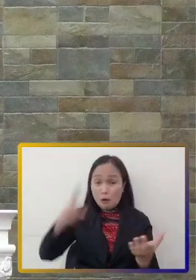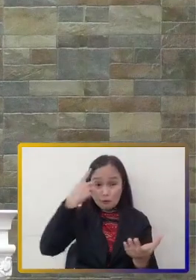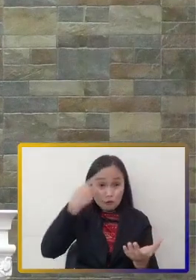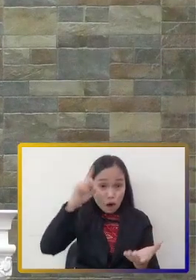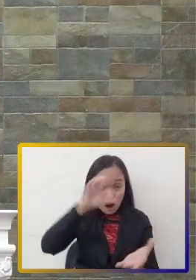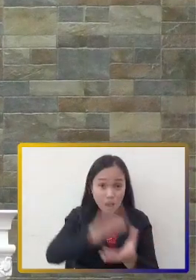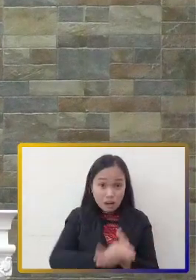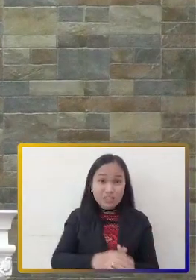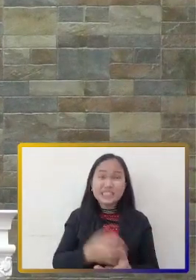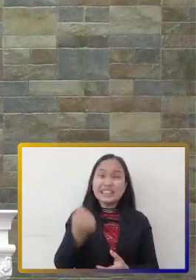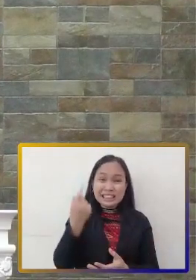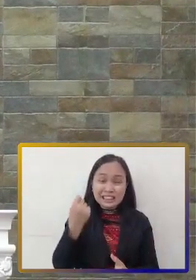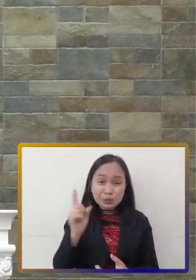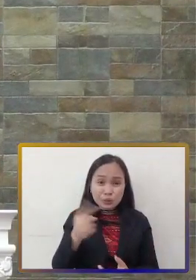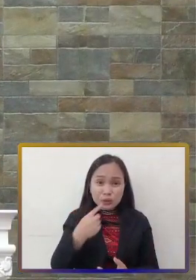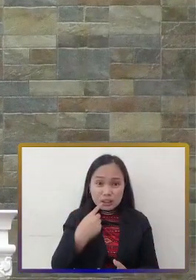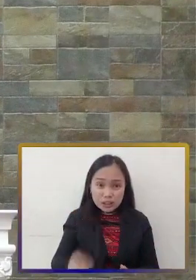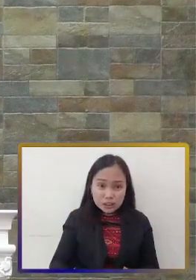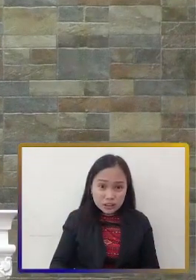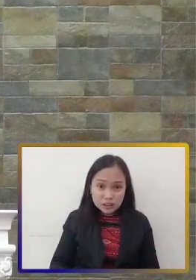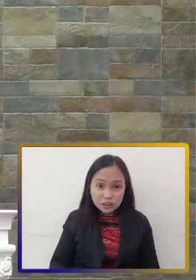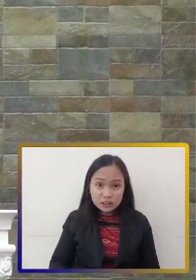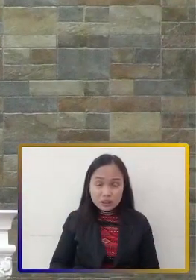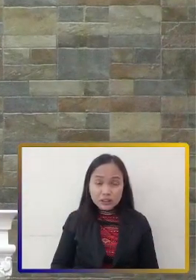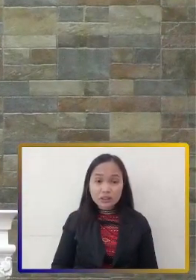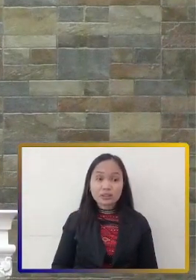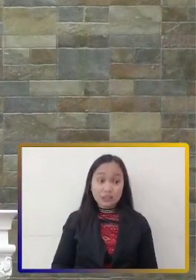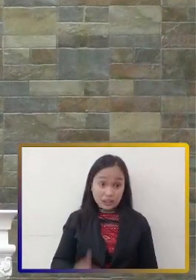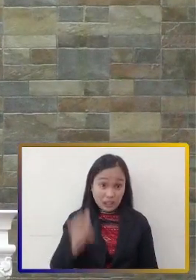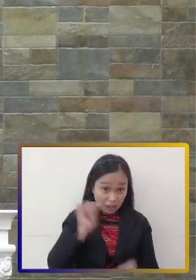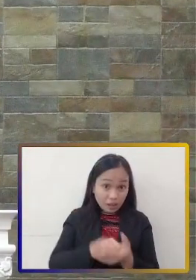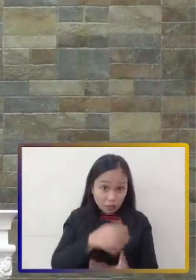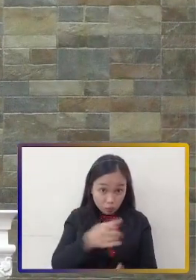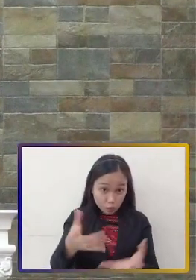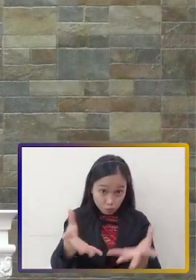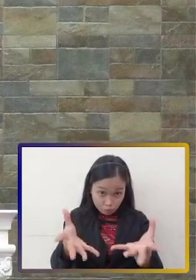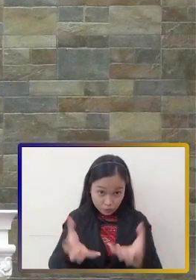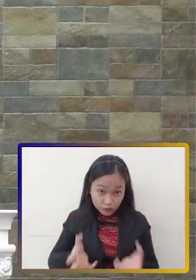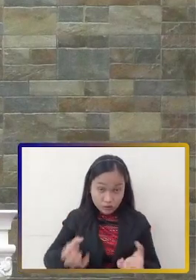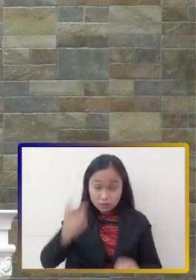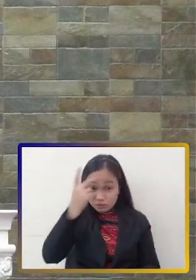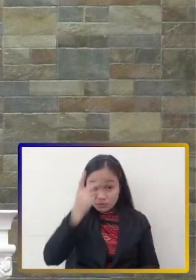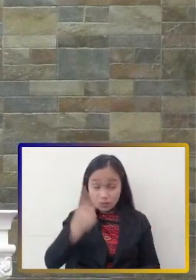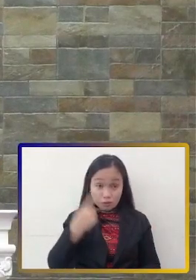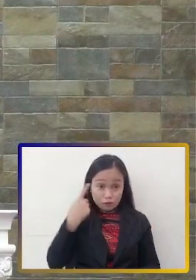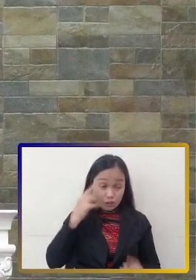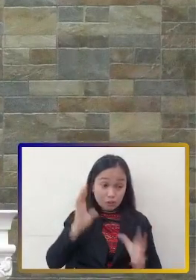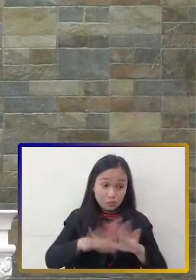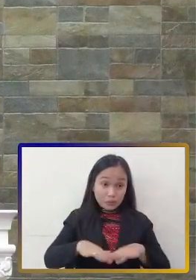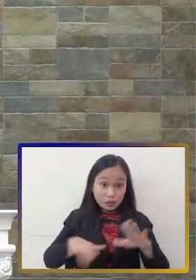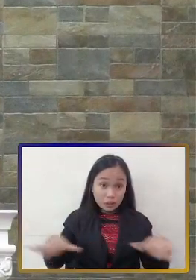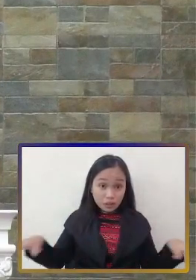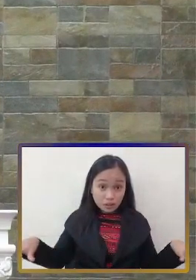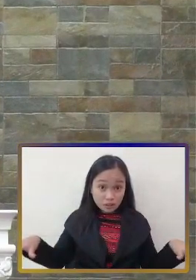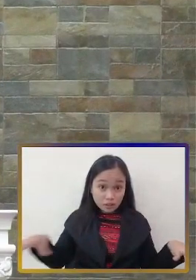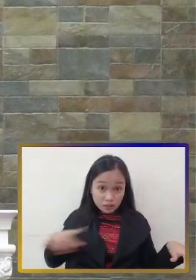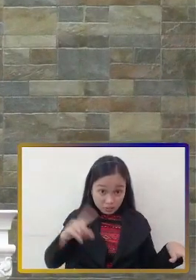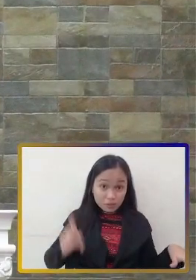what I'm talking about? Is that what you want, parents, for your children?